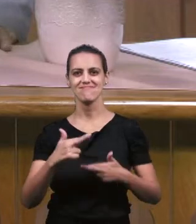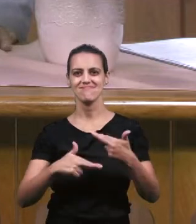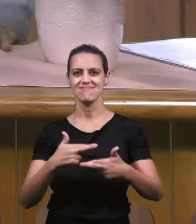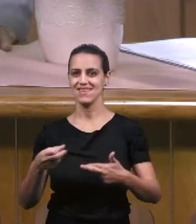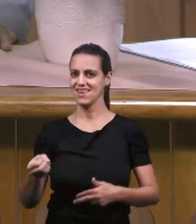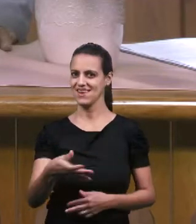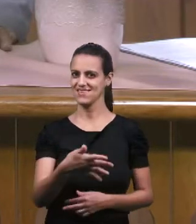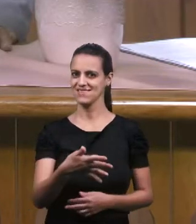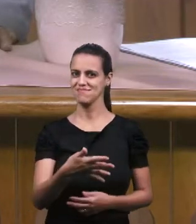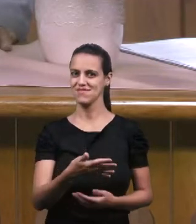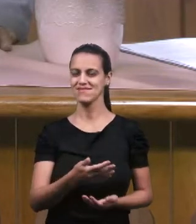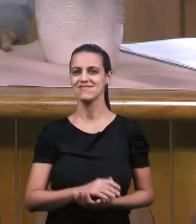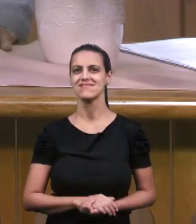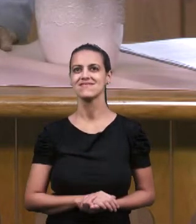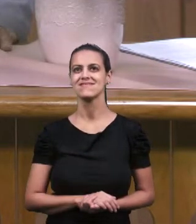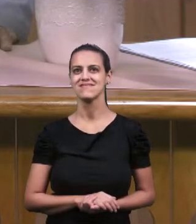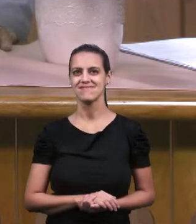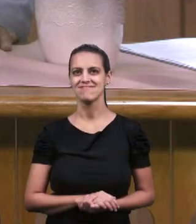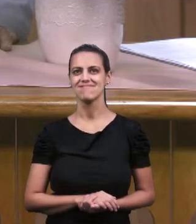Très bien.